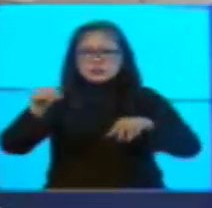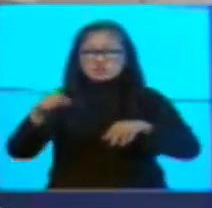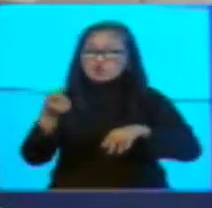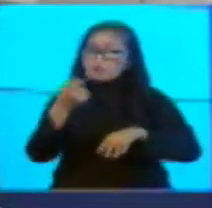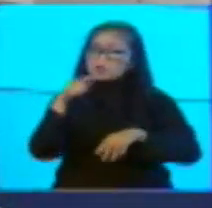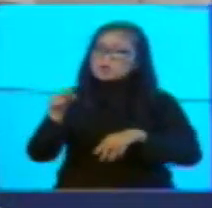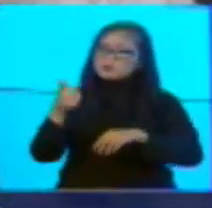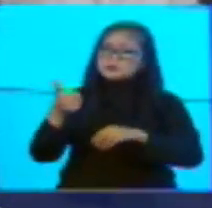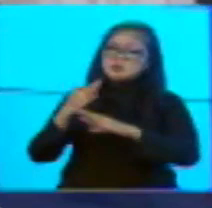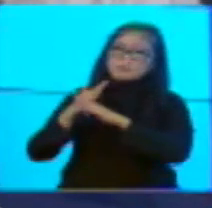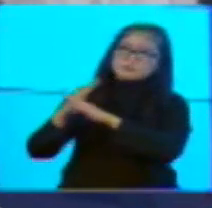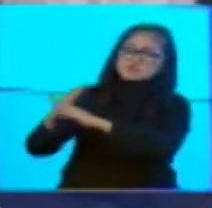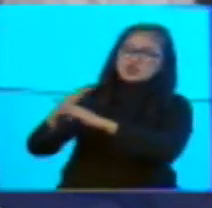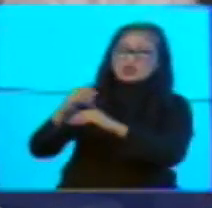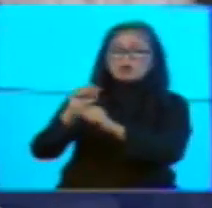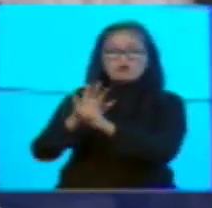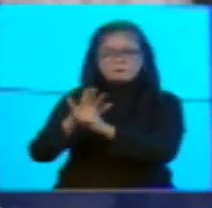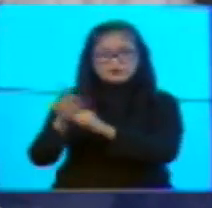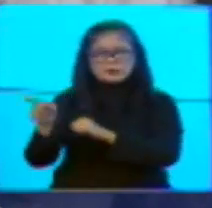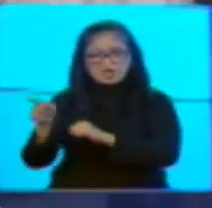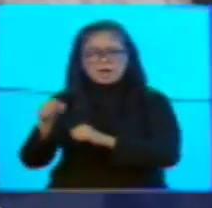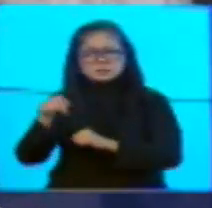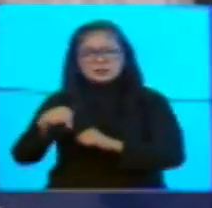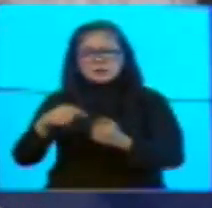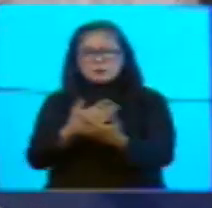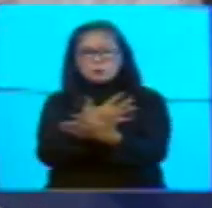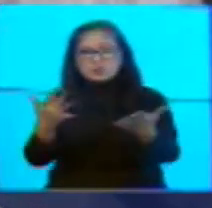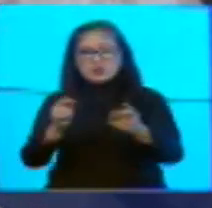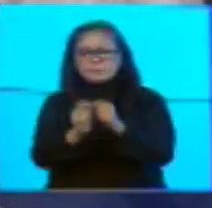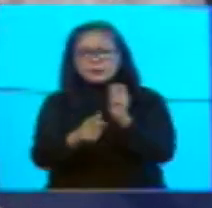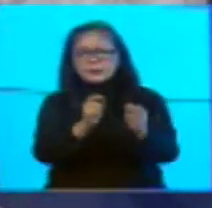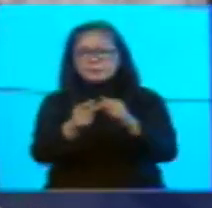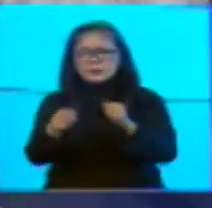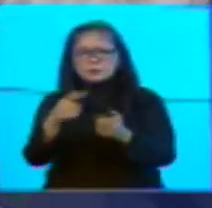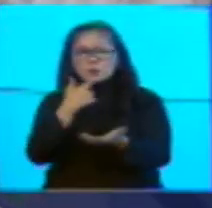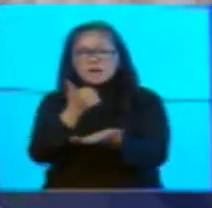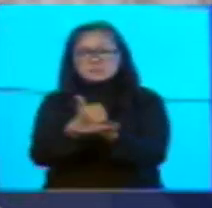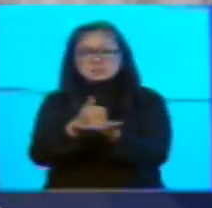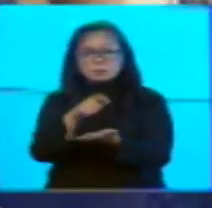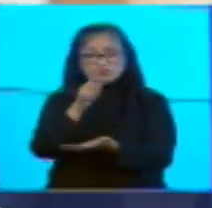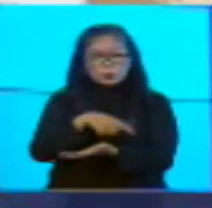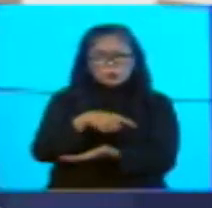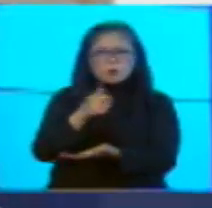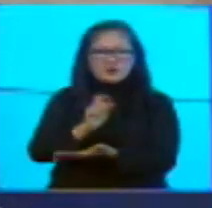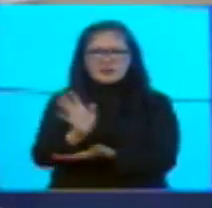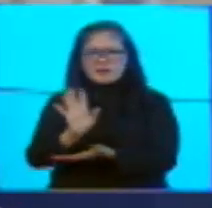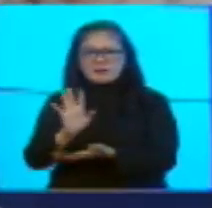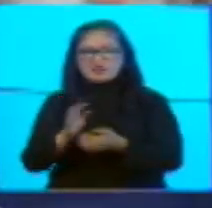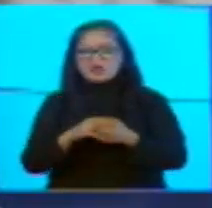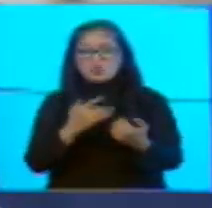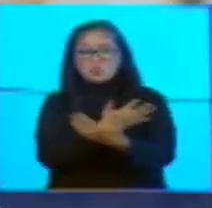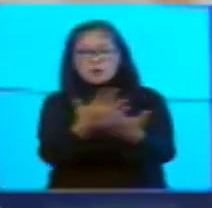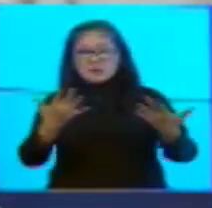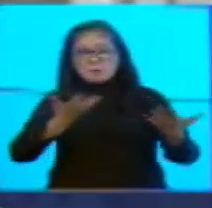yang memburu obat-obatan tersebut meski tidak membutuhkan. Tingginya permintaan warga mendapatkan obat-obatan membuat